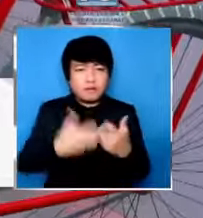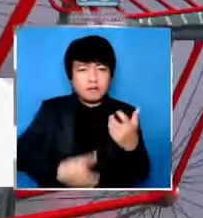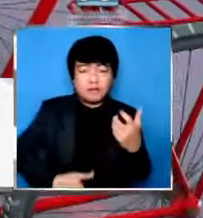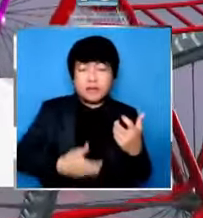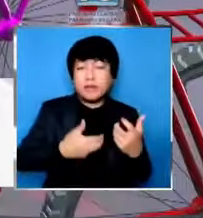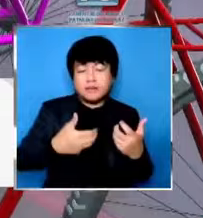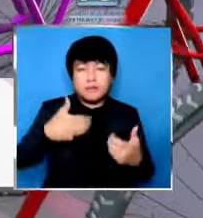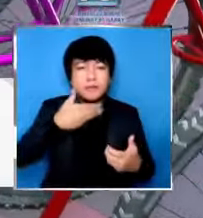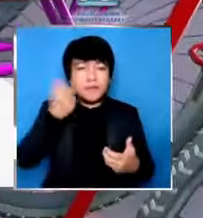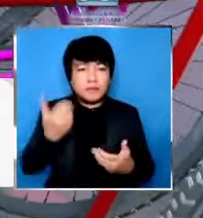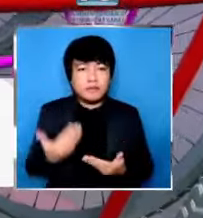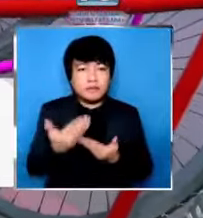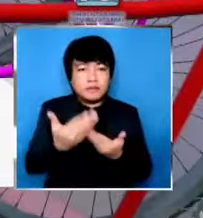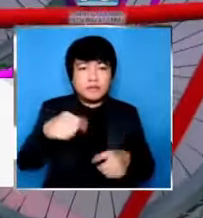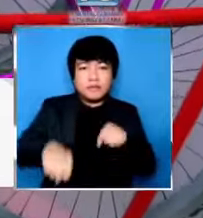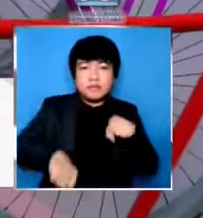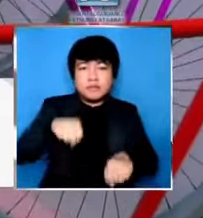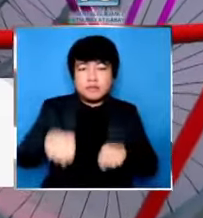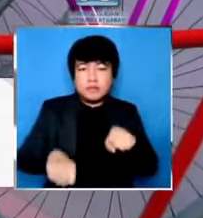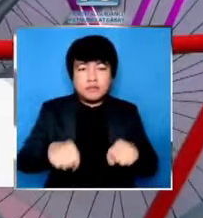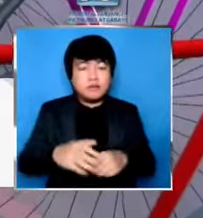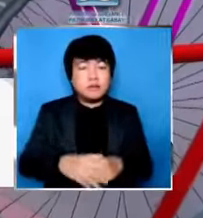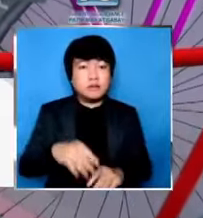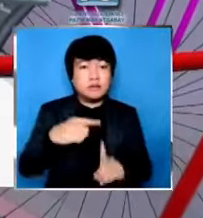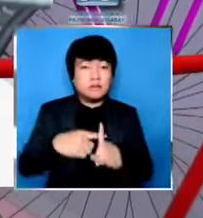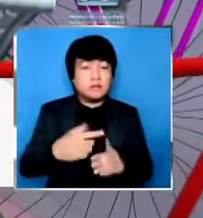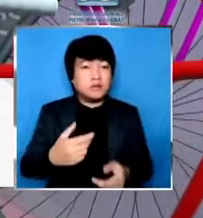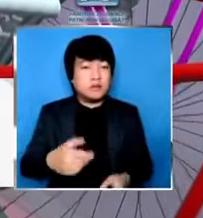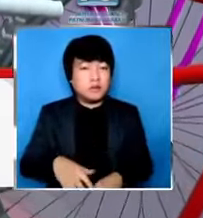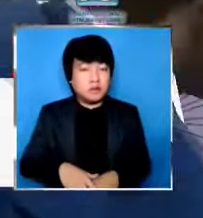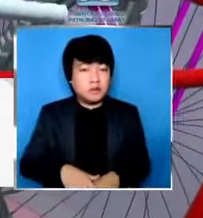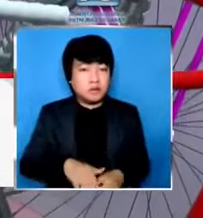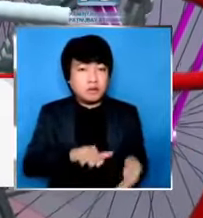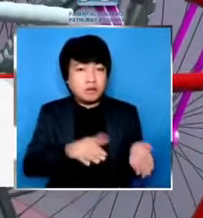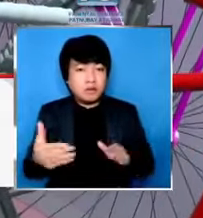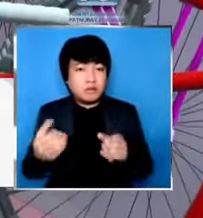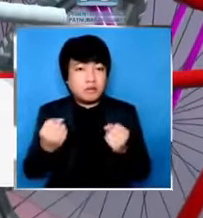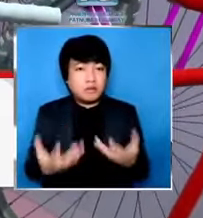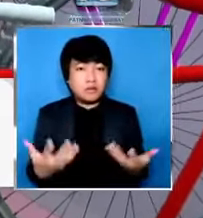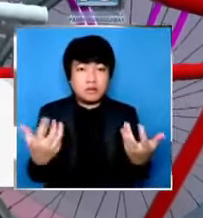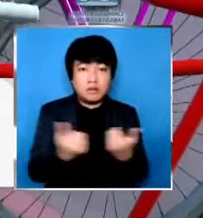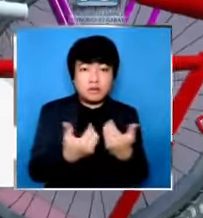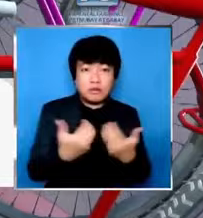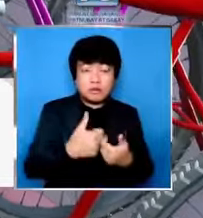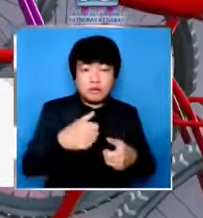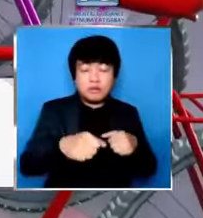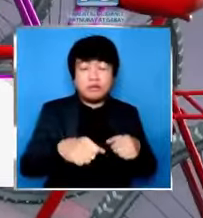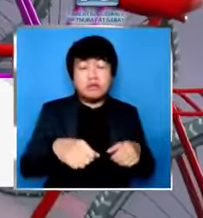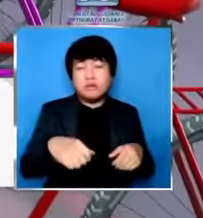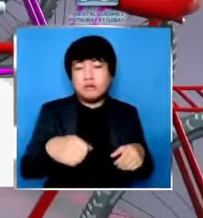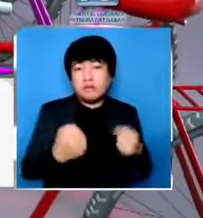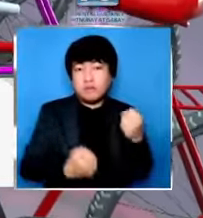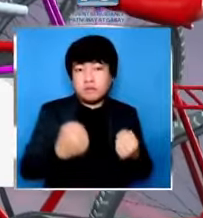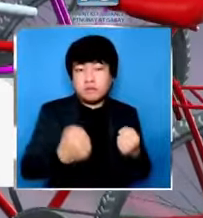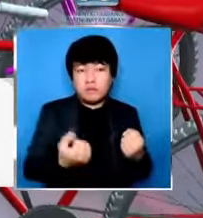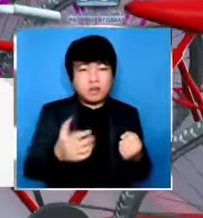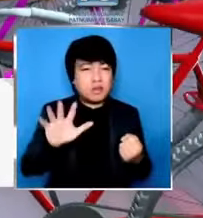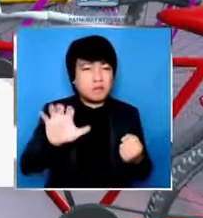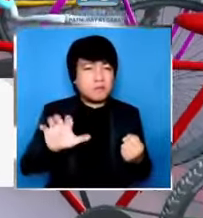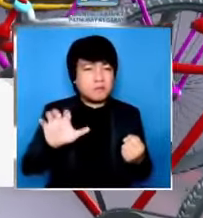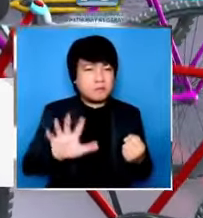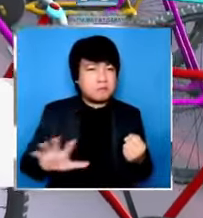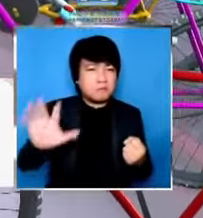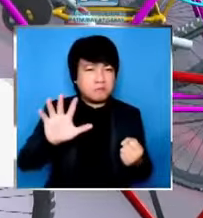may 3,000 na ulat na namatay dahil sa aksidente sa sasakyan at 500 dito ay mga bata. Sumabay din dito ang oil